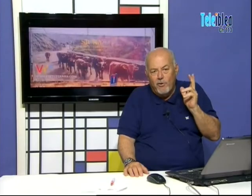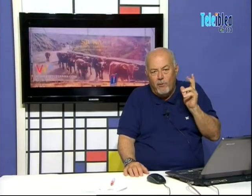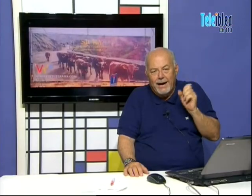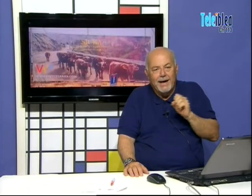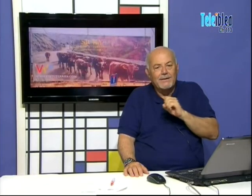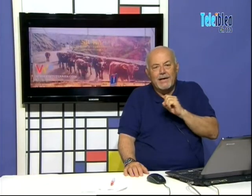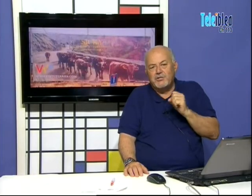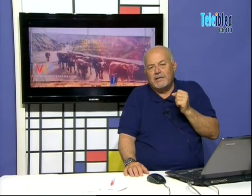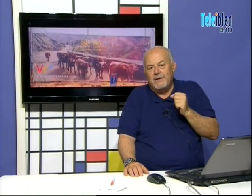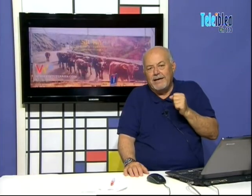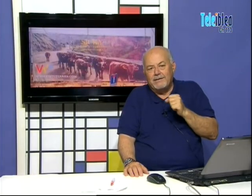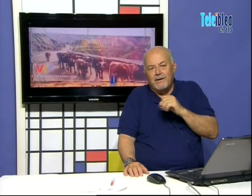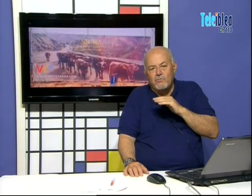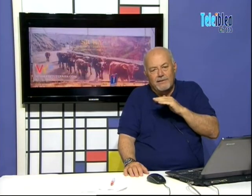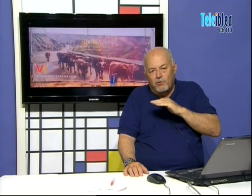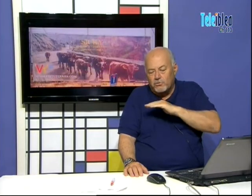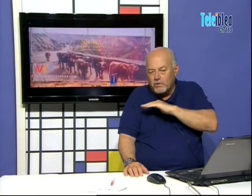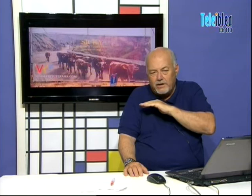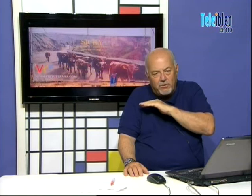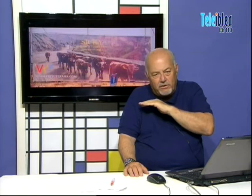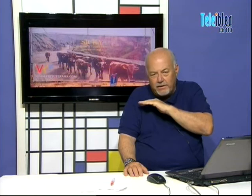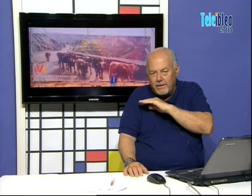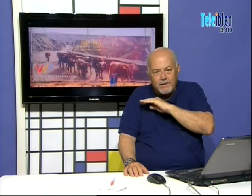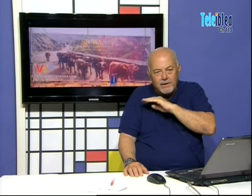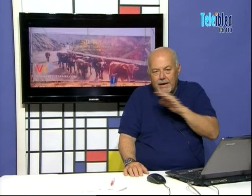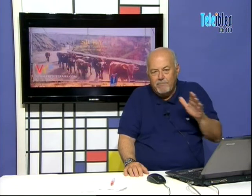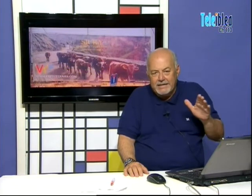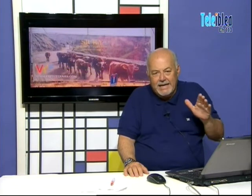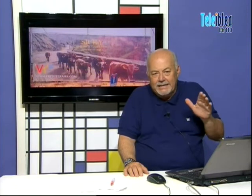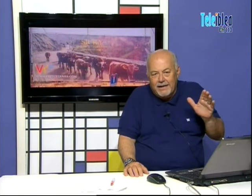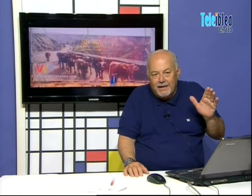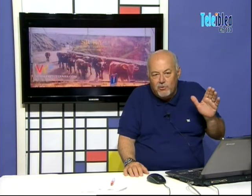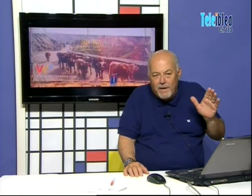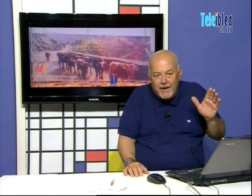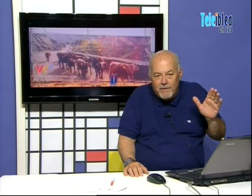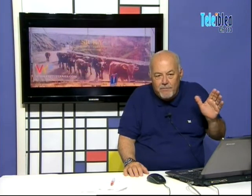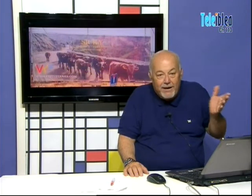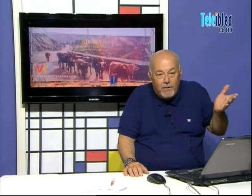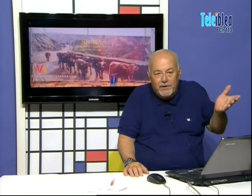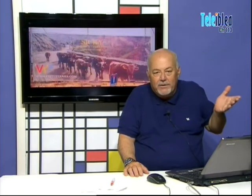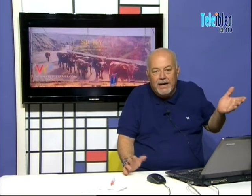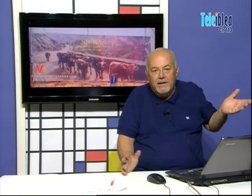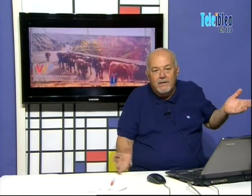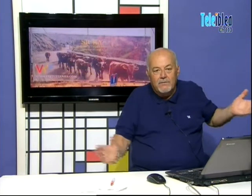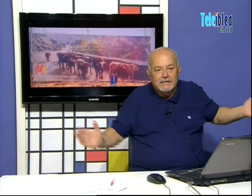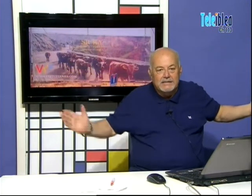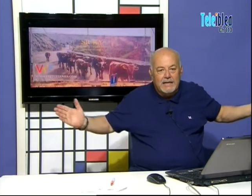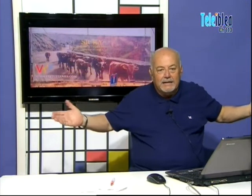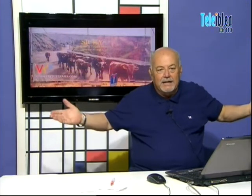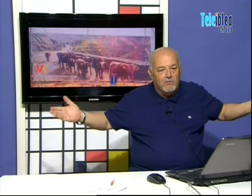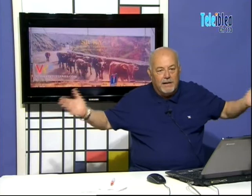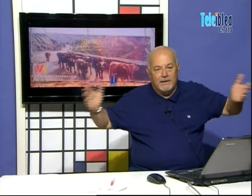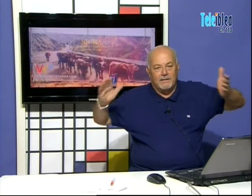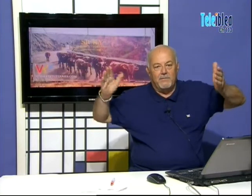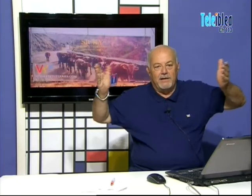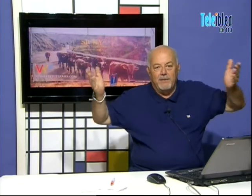po' anomala e certamente una foto che non rappresenta l'altopiano Ibleo, a meno che questa strada,